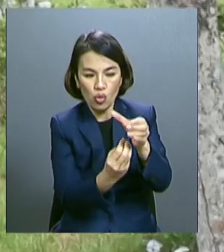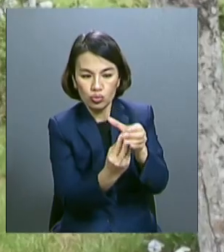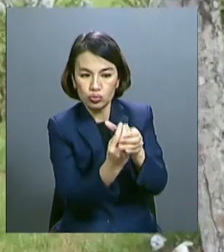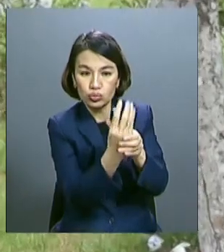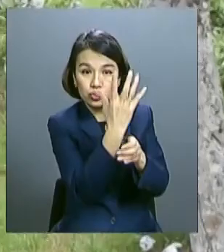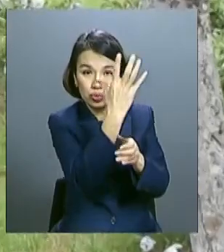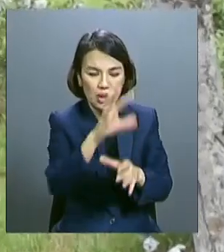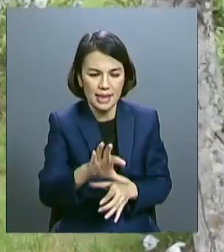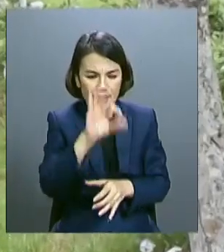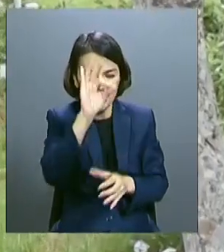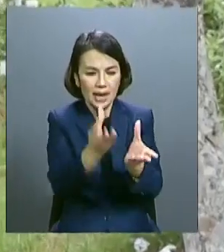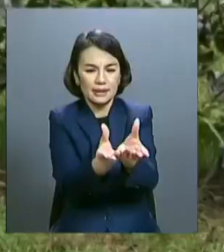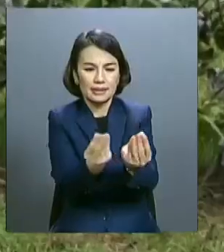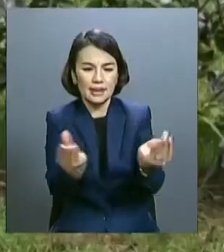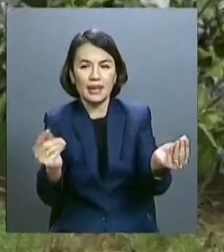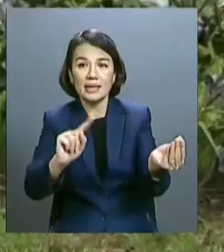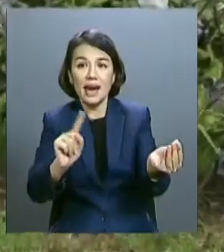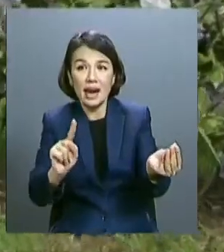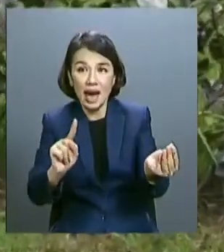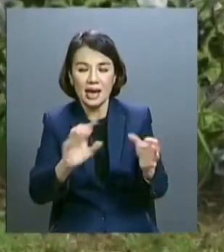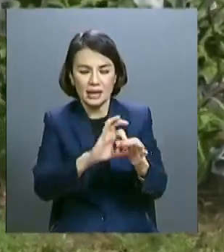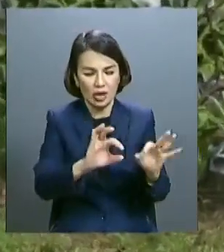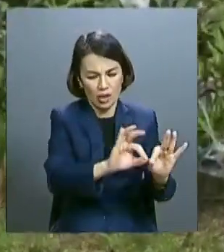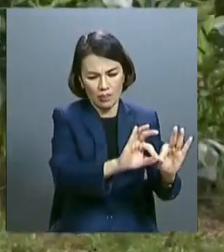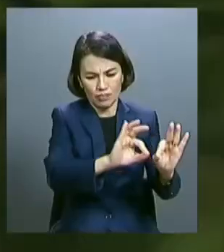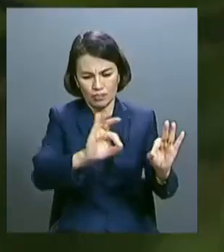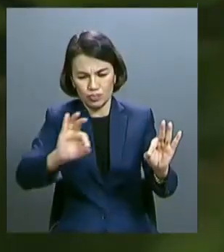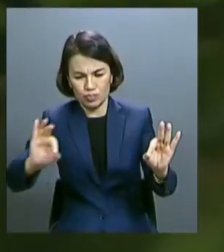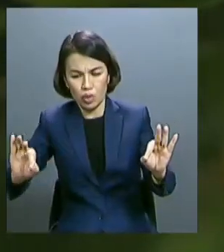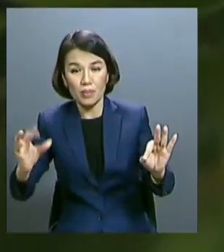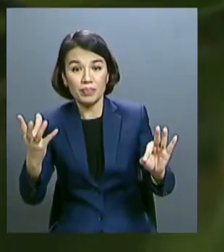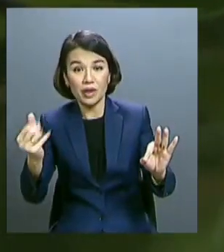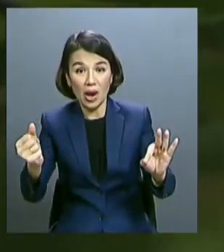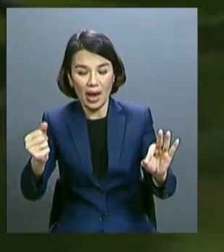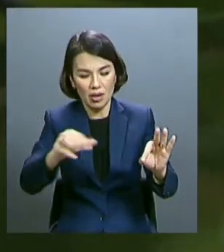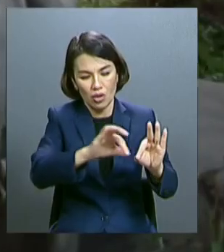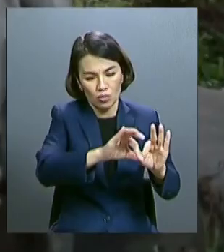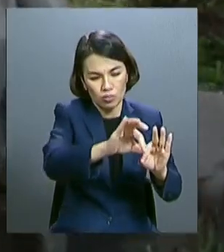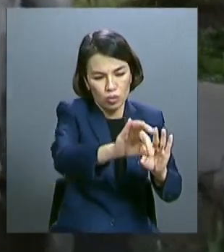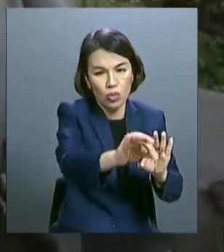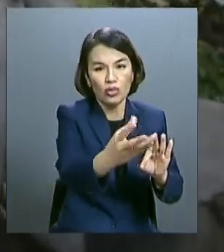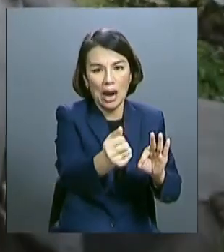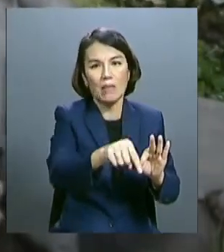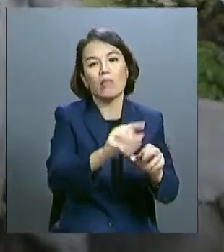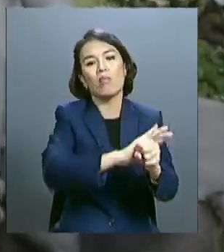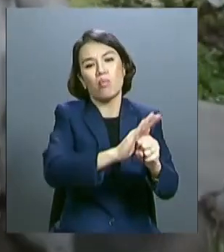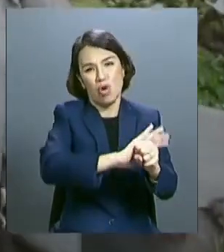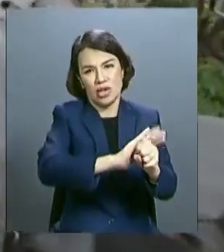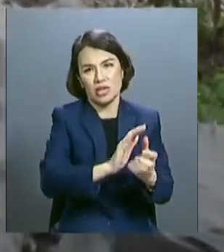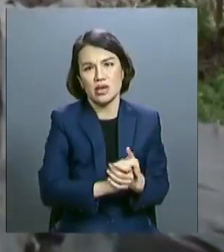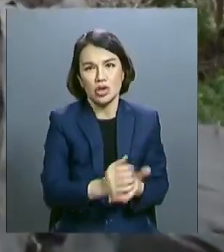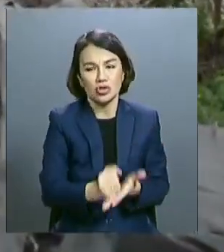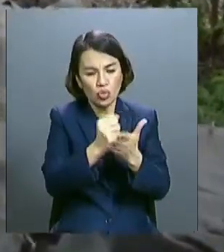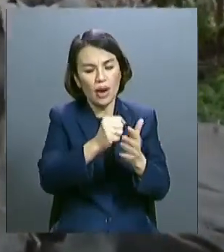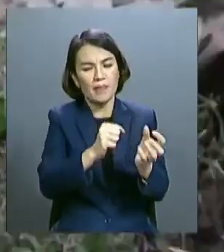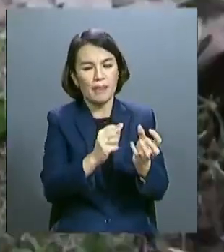พื้นที่ควรจัดระยะปลูกห่างระหว่างแถวและระหว่างต้นเพราะจะได้สะดวกในการเก็บนำ